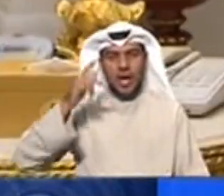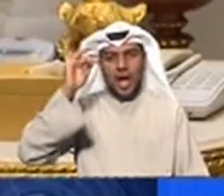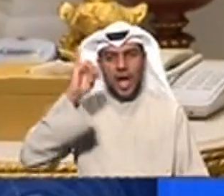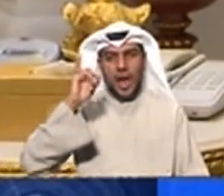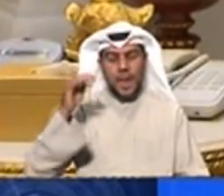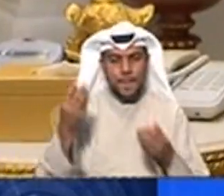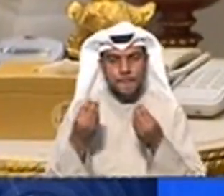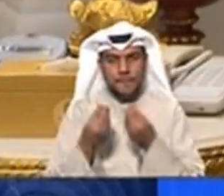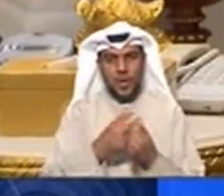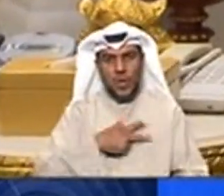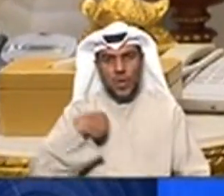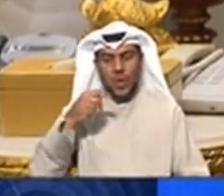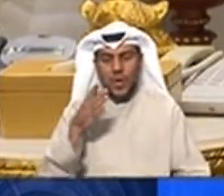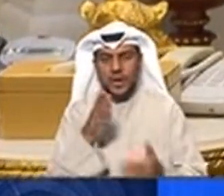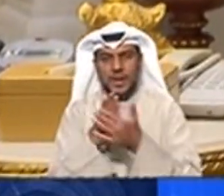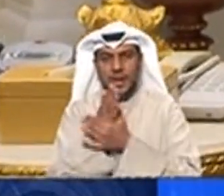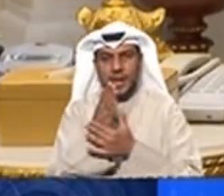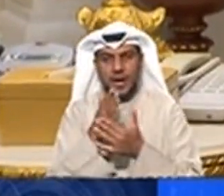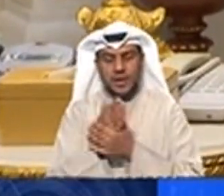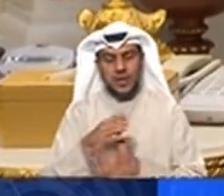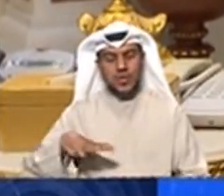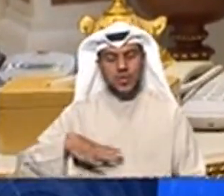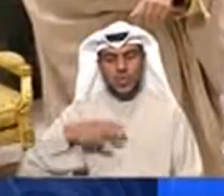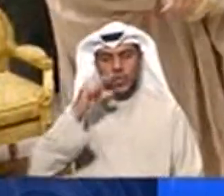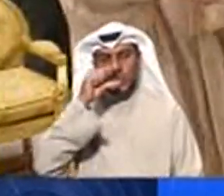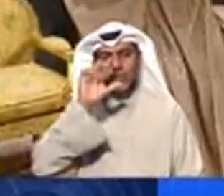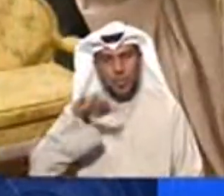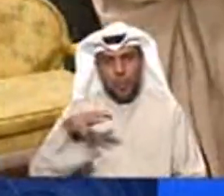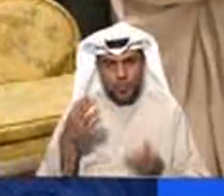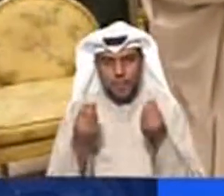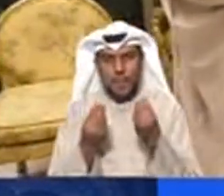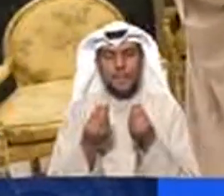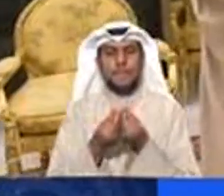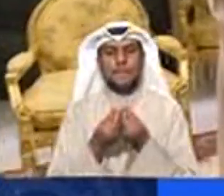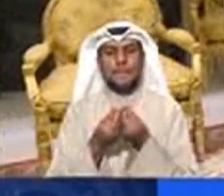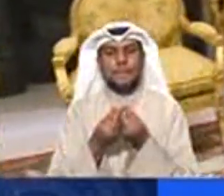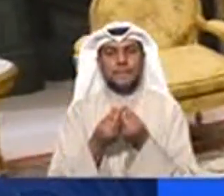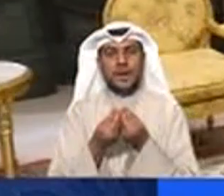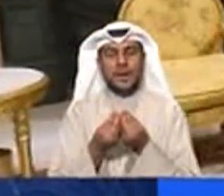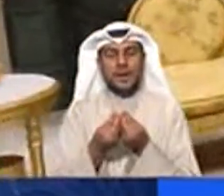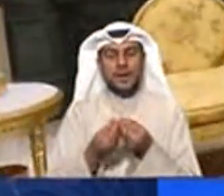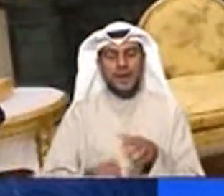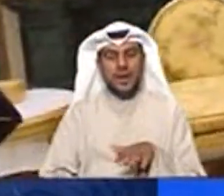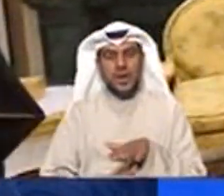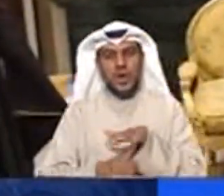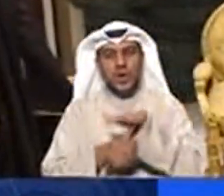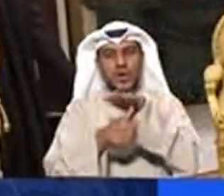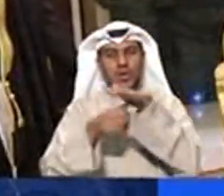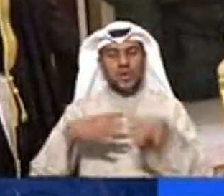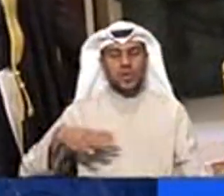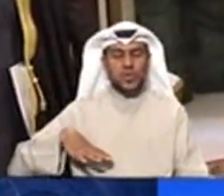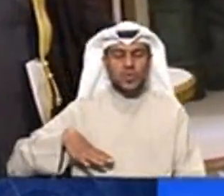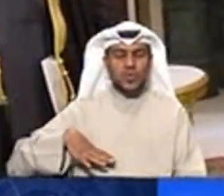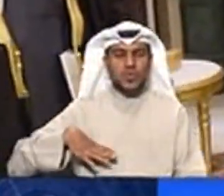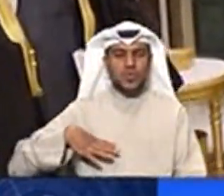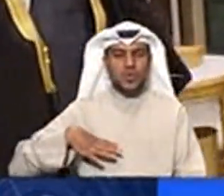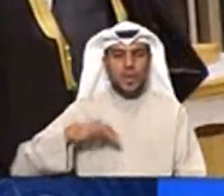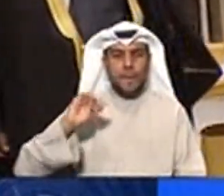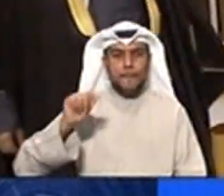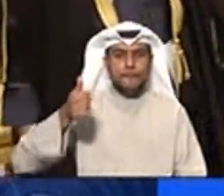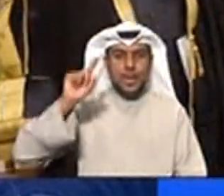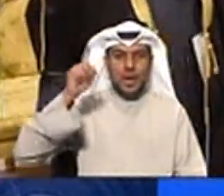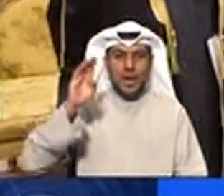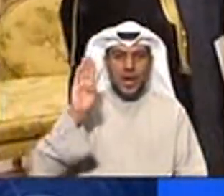الصباح ووزير الخارجية الشيخ الدكتور أحمد ناصر لمحمد الصباح ورئيس الديوان الأميري الشيخ مبارك فيصل السعود